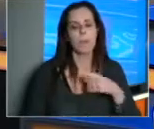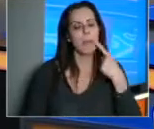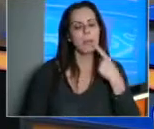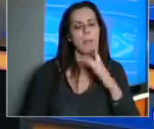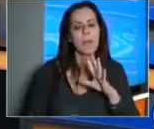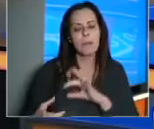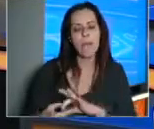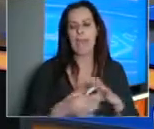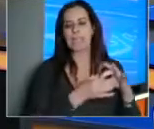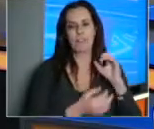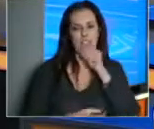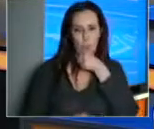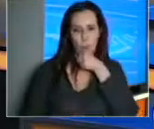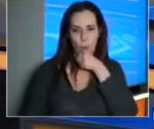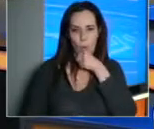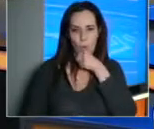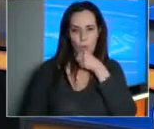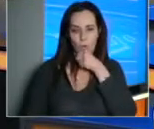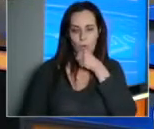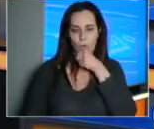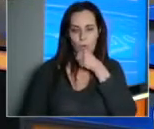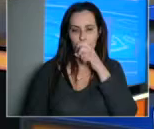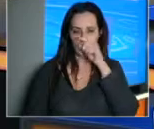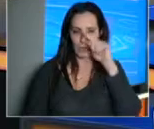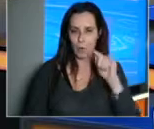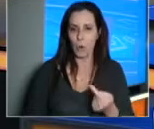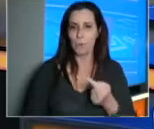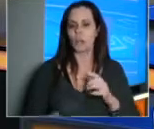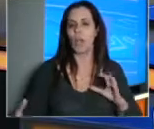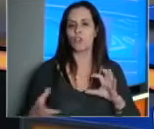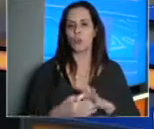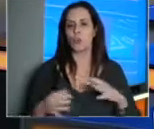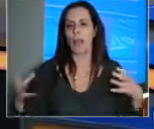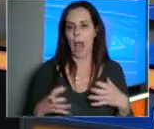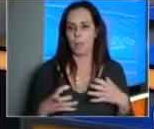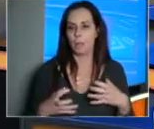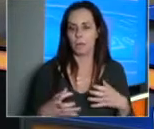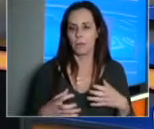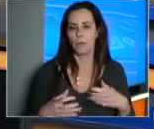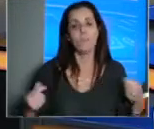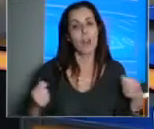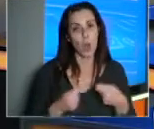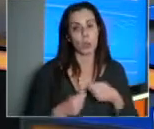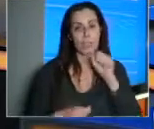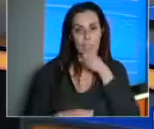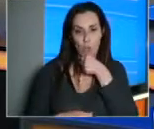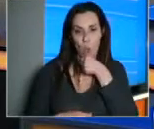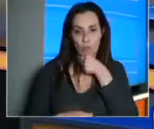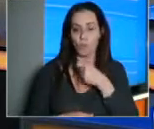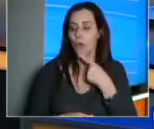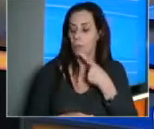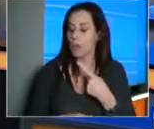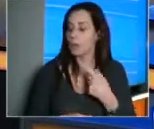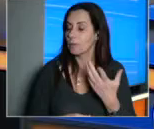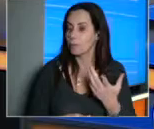מדבר את הרצף ההיסטורי, את העמיות, את השייכות לעם ולקונטקסט ההיסטורי, מדבר